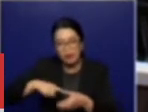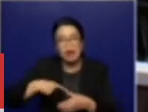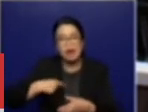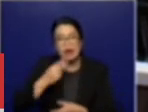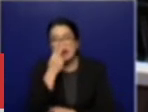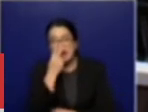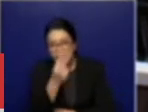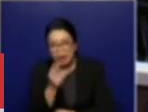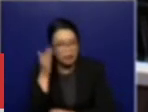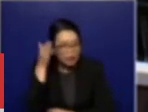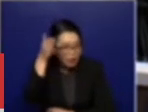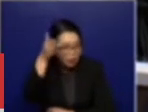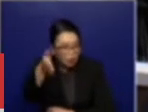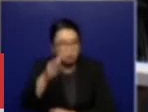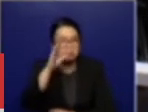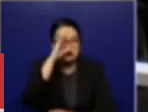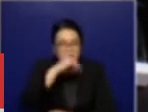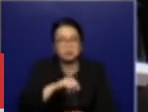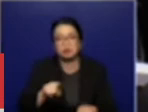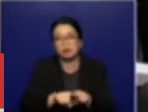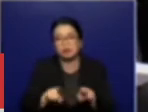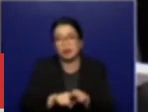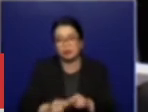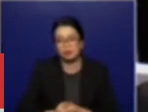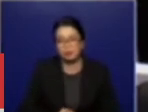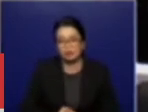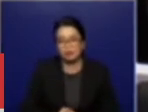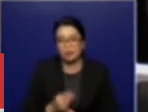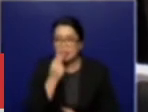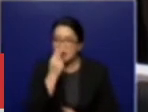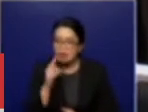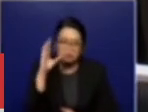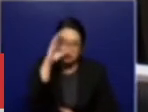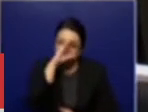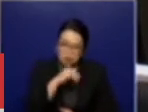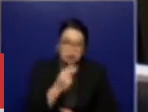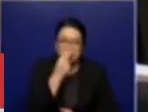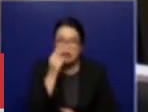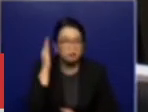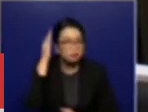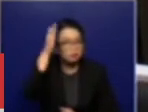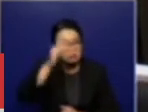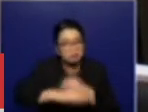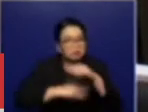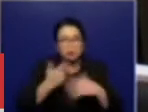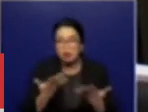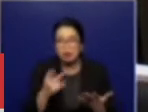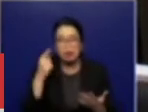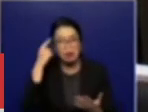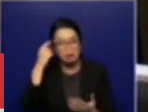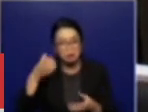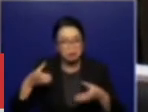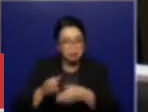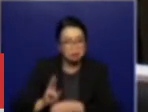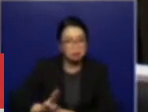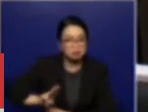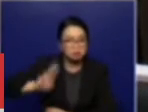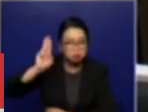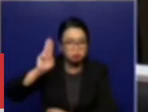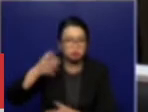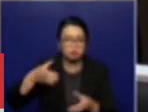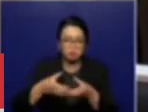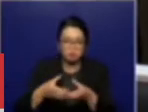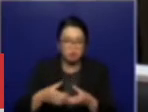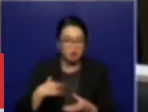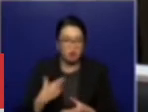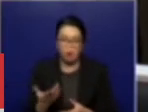นของเราเยาวชนเขามองไม่เห็นอนาคตเขาเห็นแต่ความมืดครับเขาถึงออกมากับชู3นิ้วเขาถึงออกมาผูก